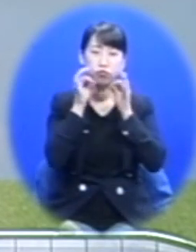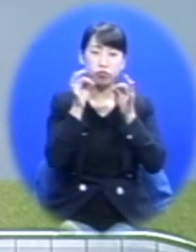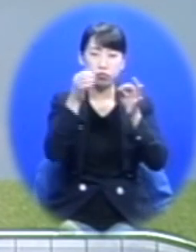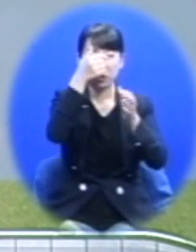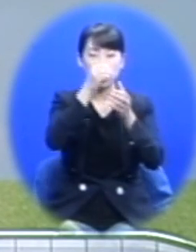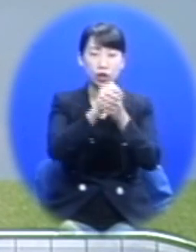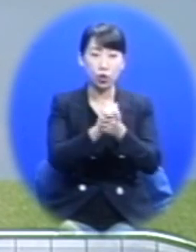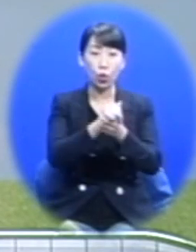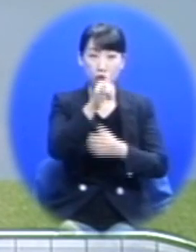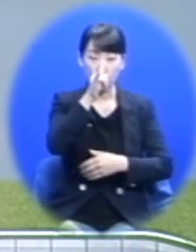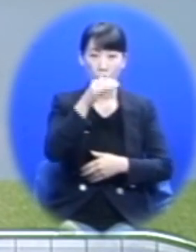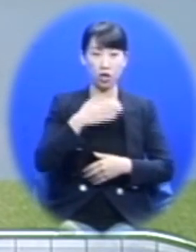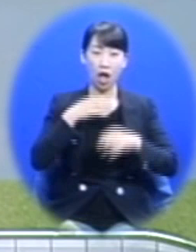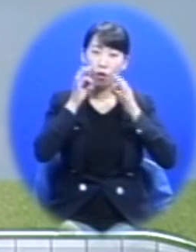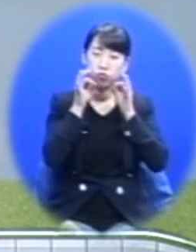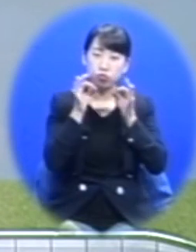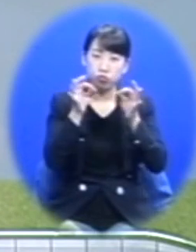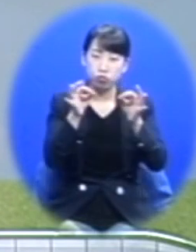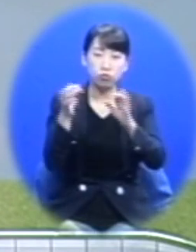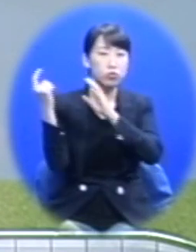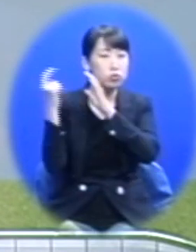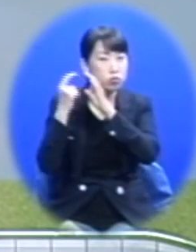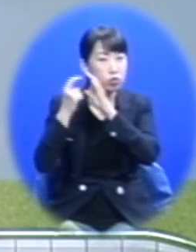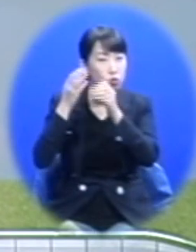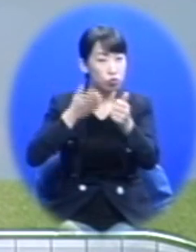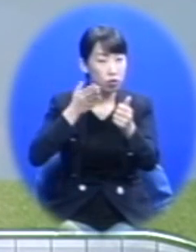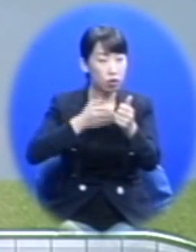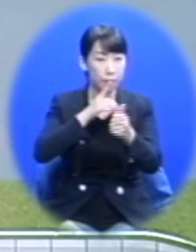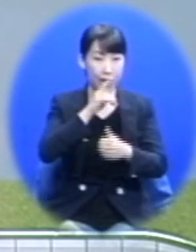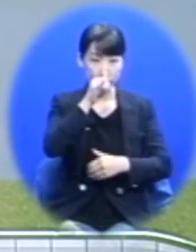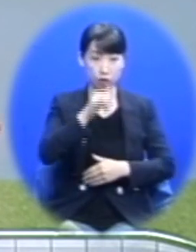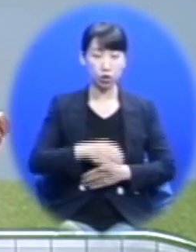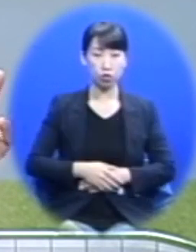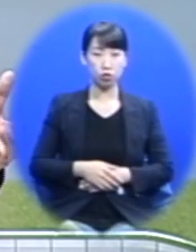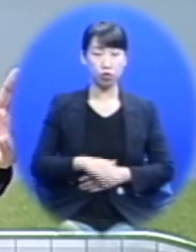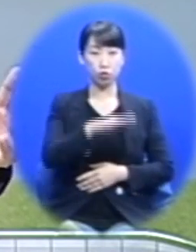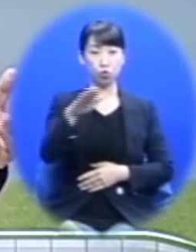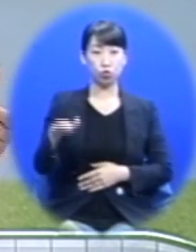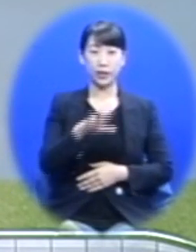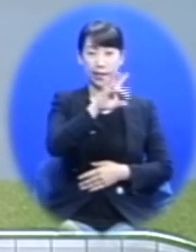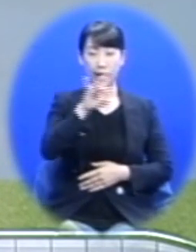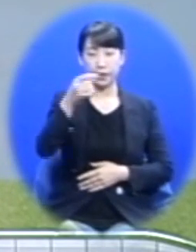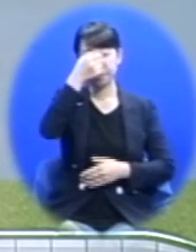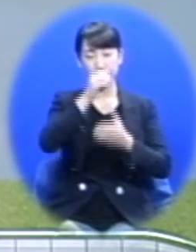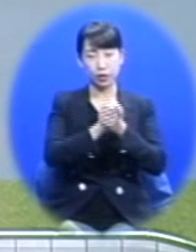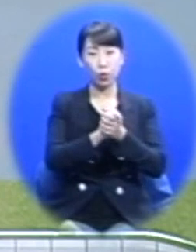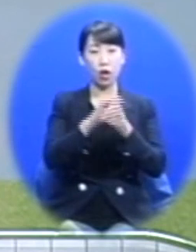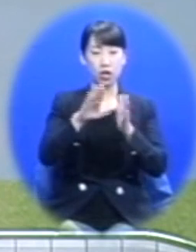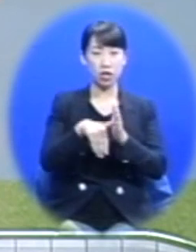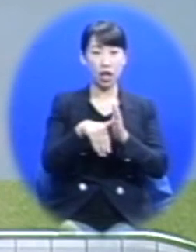내 부르짖는 소리를 들으시고. 여러분, 우리가 때때로 기도할 때 나도 모르게